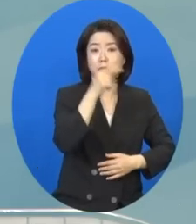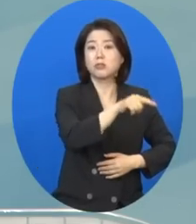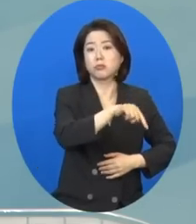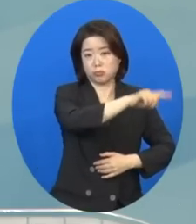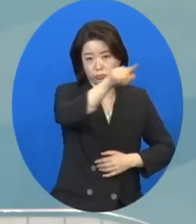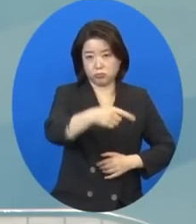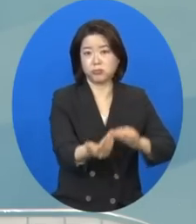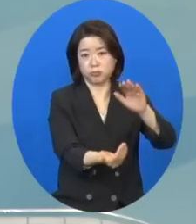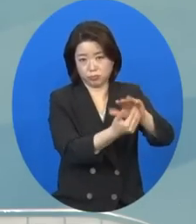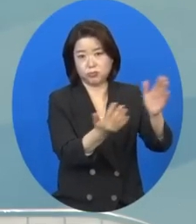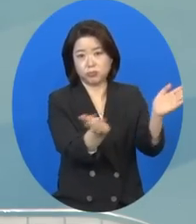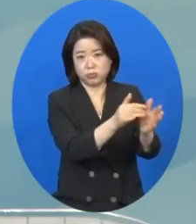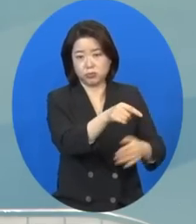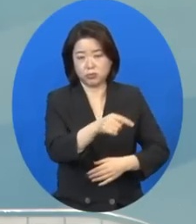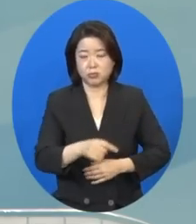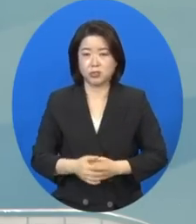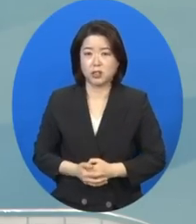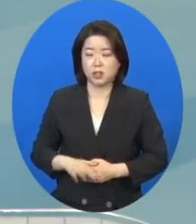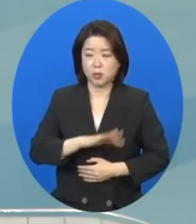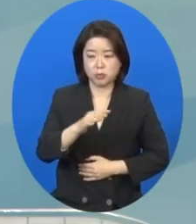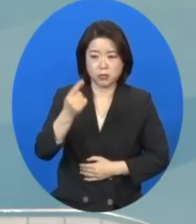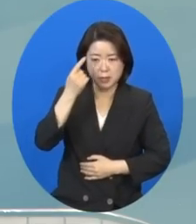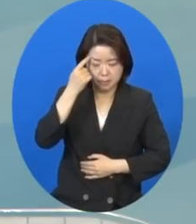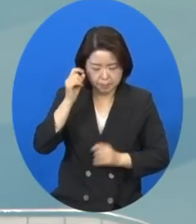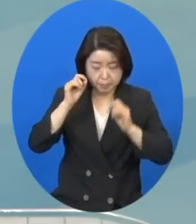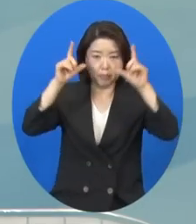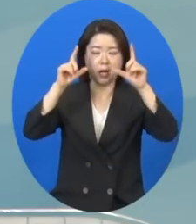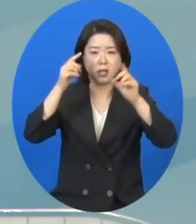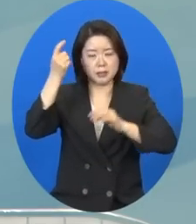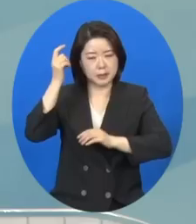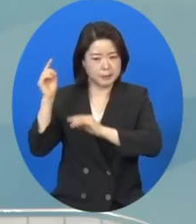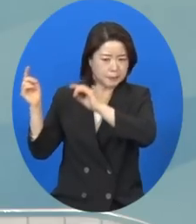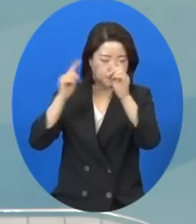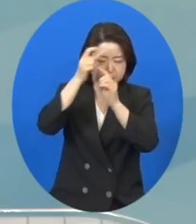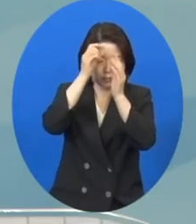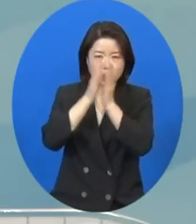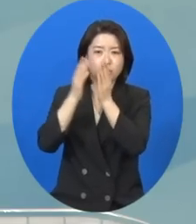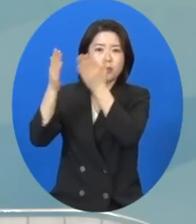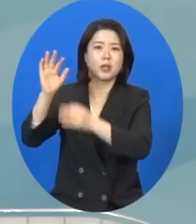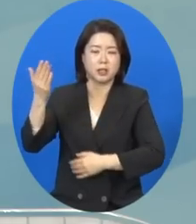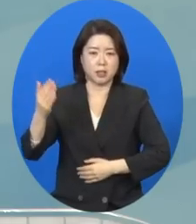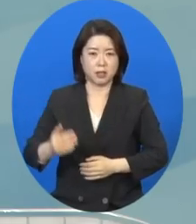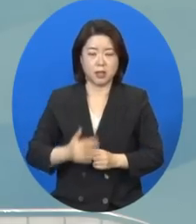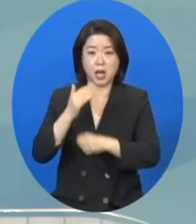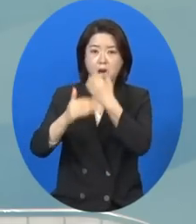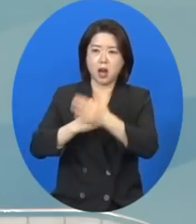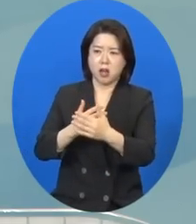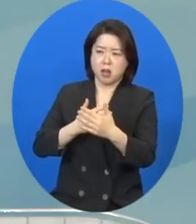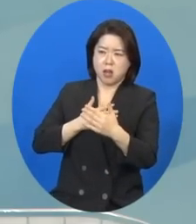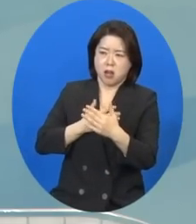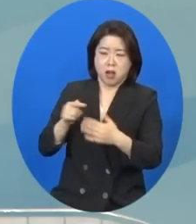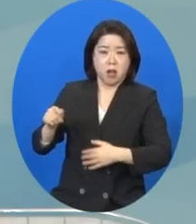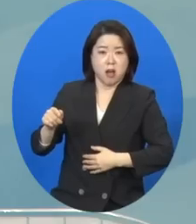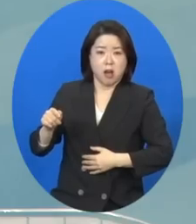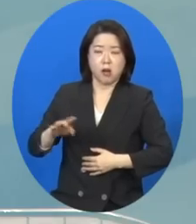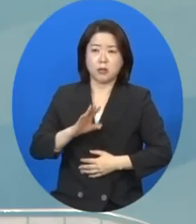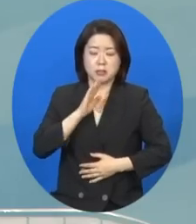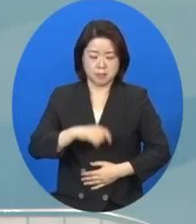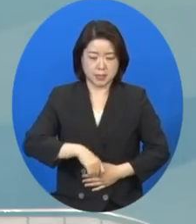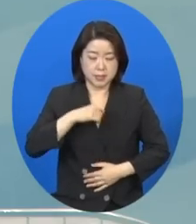여러분 우리가 깨어서 기도해야 할 때라는 것입니다 하나님을 두려워하고 정말 정직한